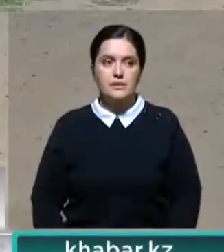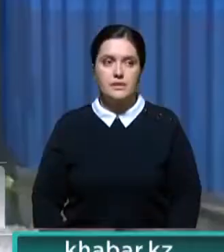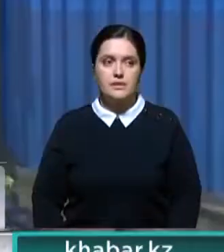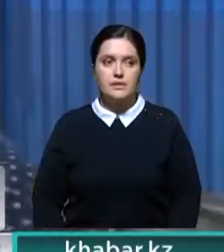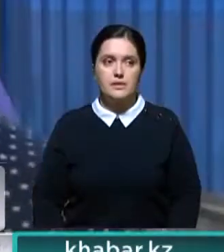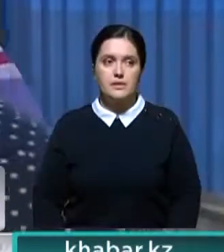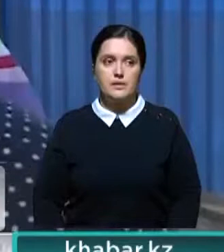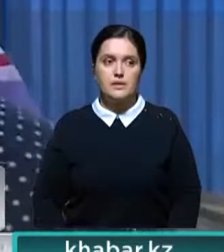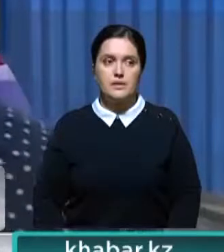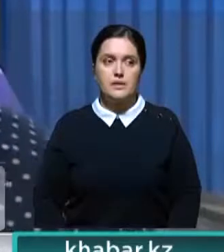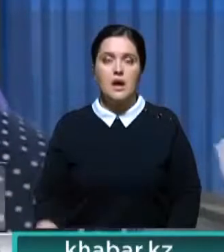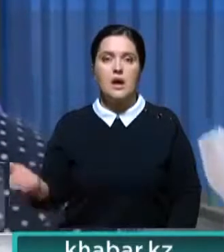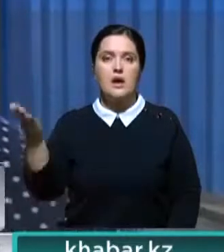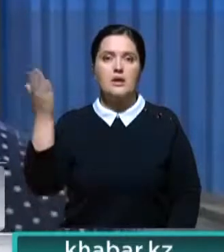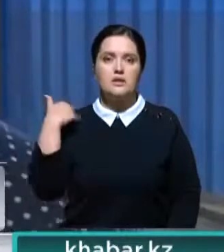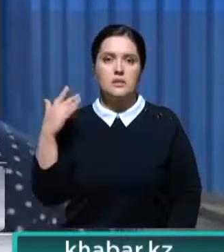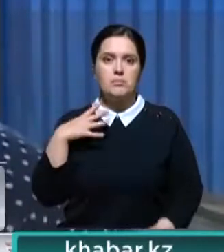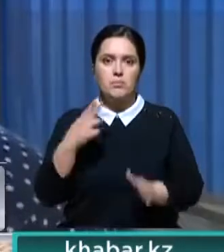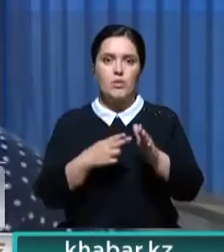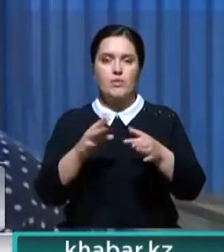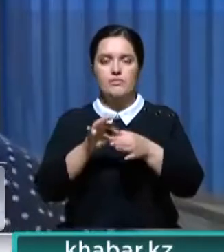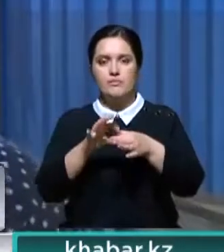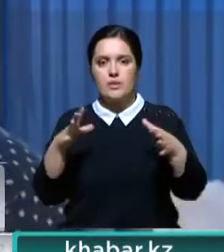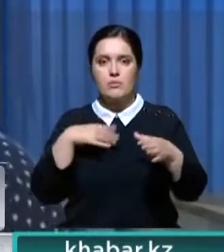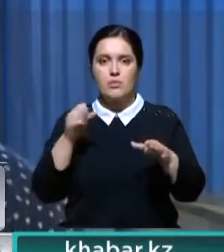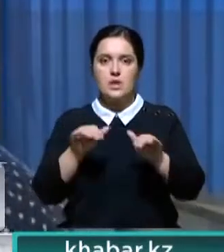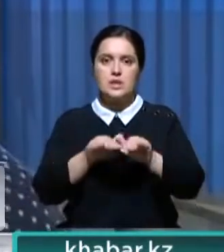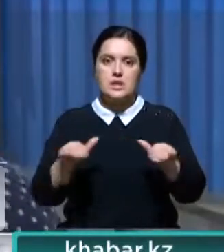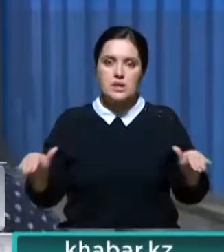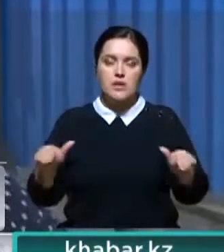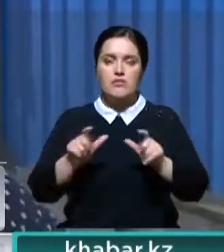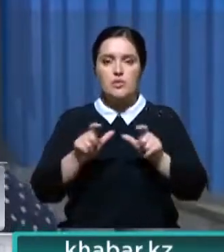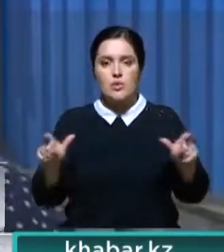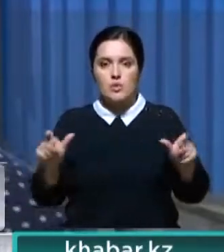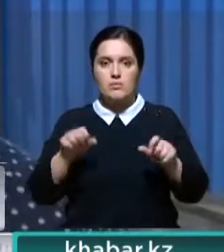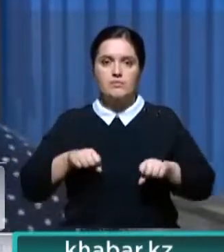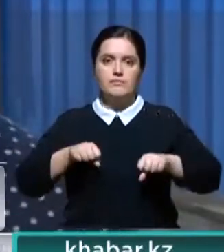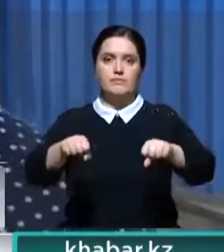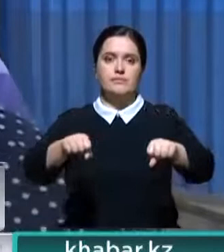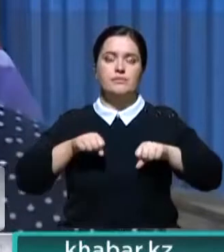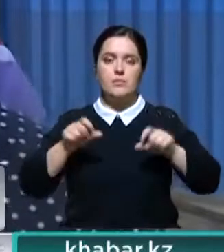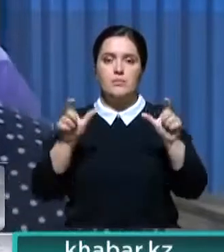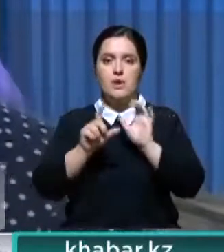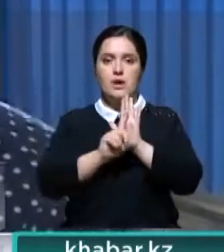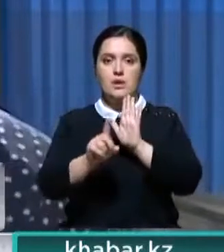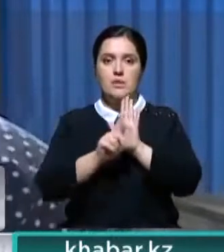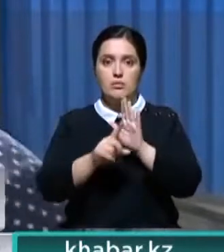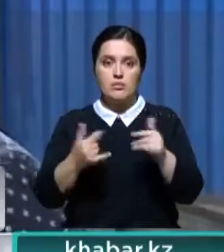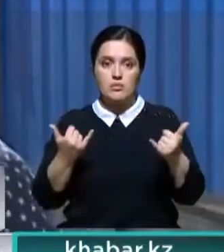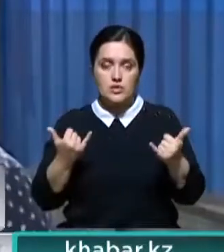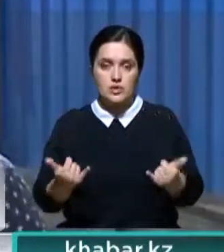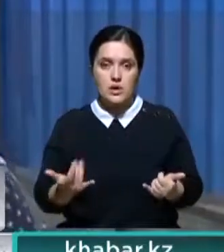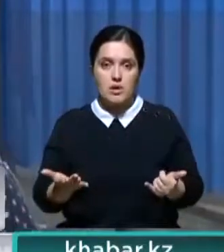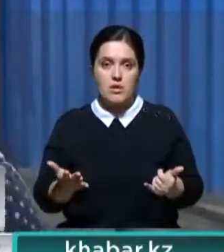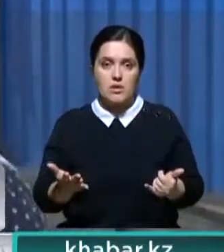поезда, их расцепки делали. Мы могли хоть как-то детей в школу, в садик с колясками, с велосипедом, могли хоть в магазин как-то поехать. А сейчас вообще